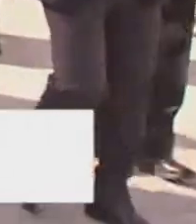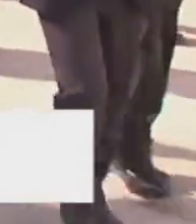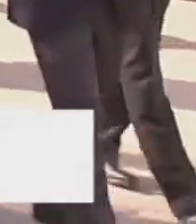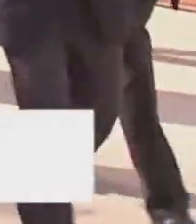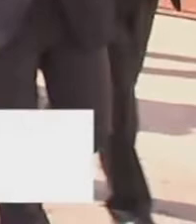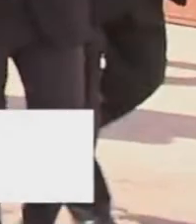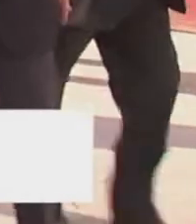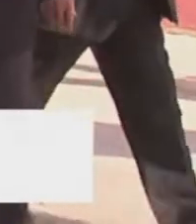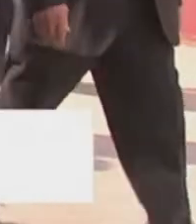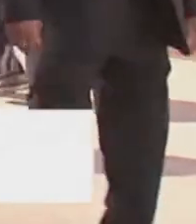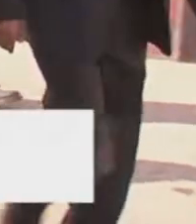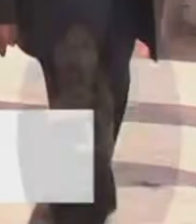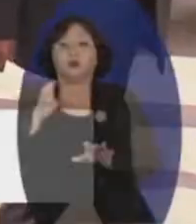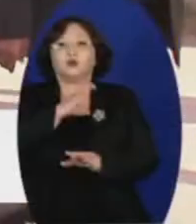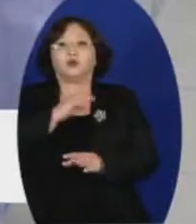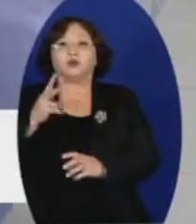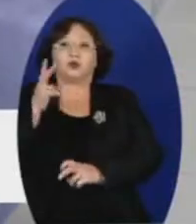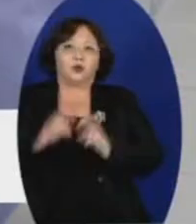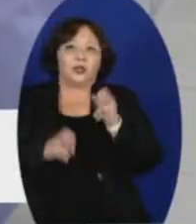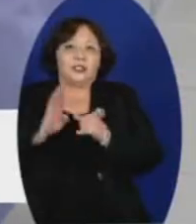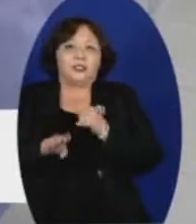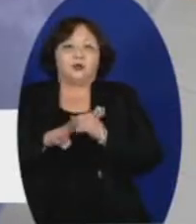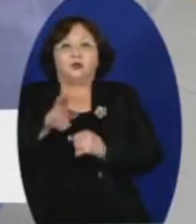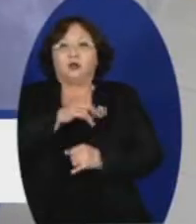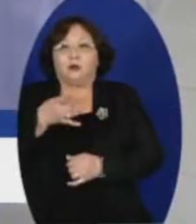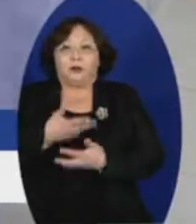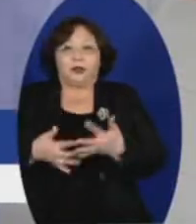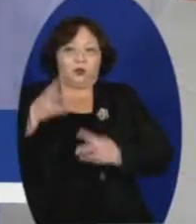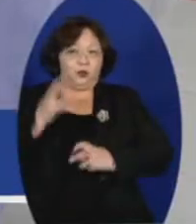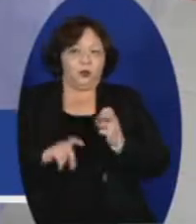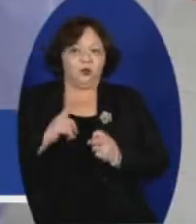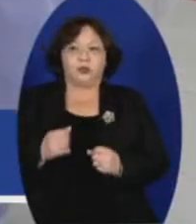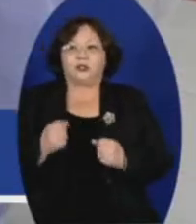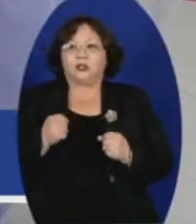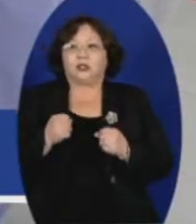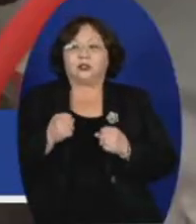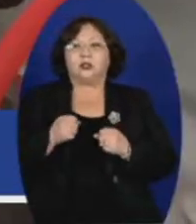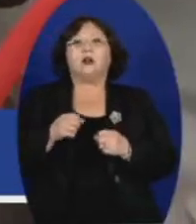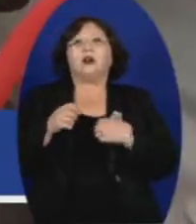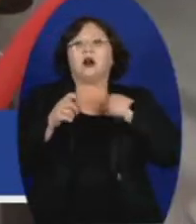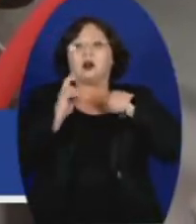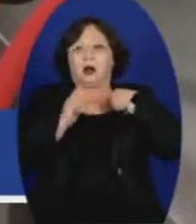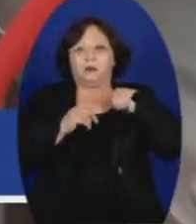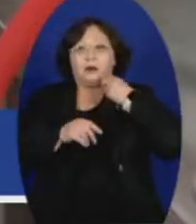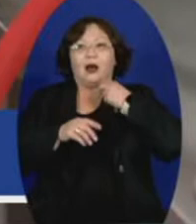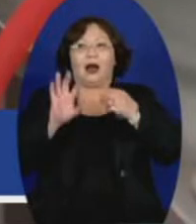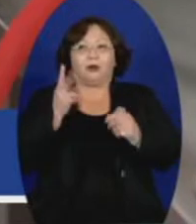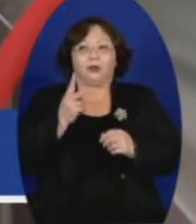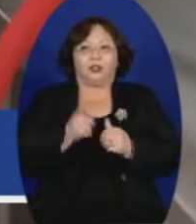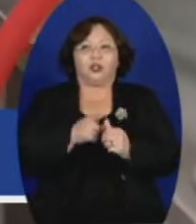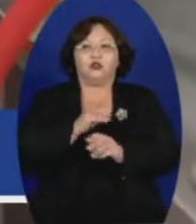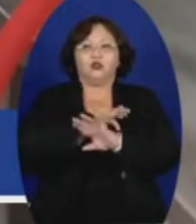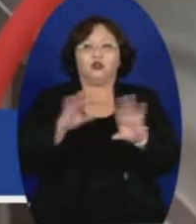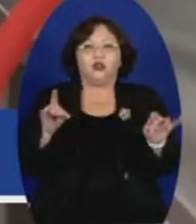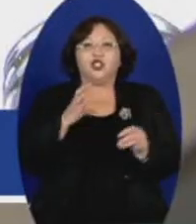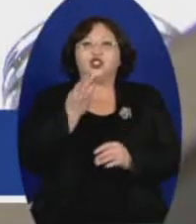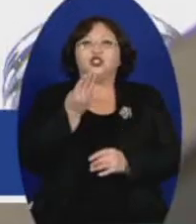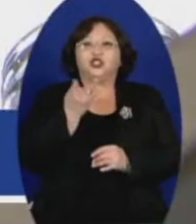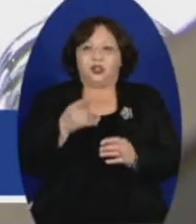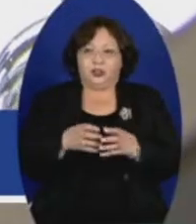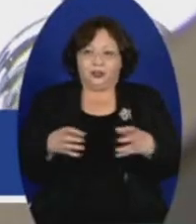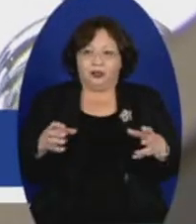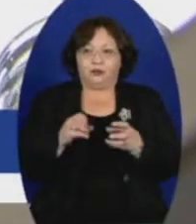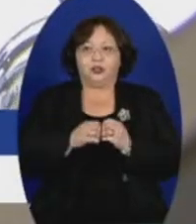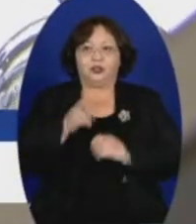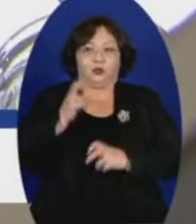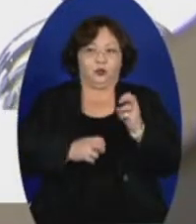Жилдээ 600 тонн сүв боловсруулж эцсийн бүтээгдэхүүн үйлдвэрлэх хүчин чадалтай Үлэмж органик компани 11 нэр төрлийн шилэн савлгаатай бүтээгдэхүүн